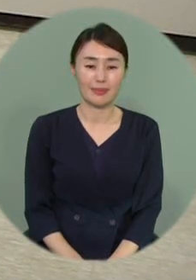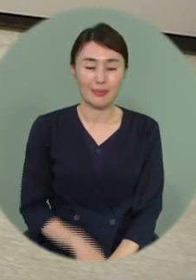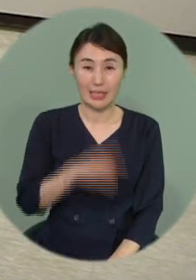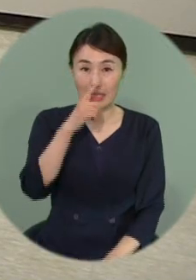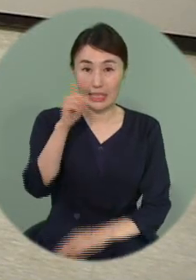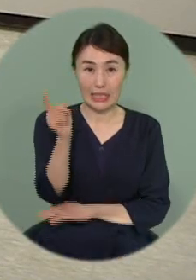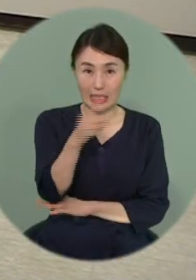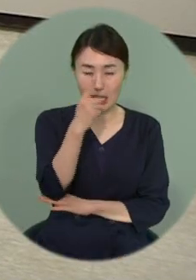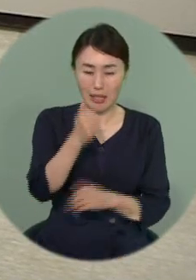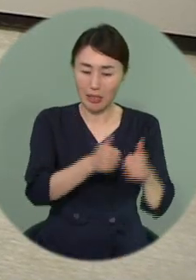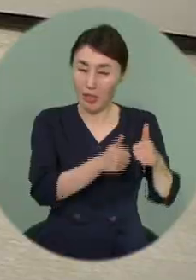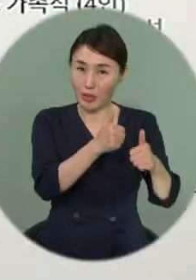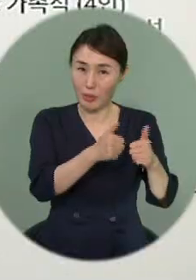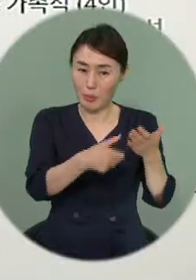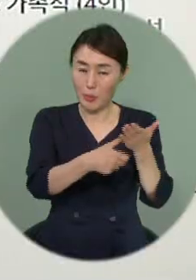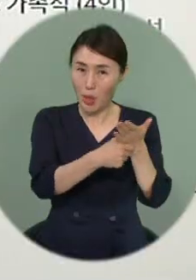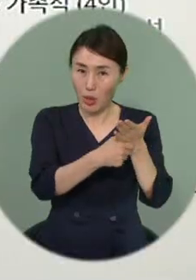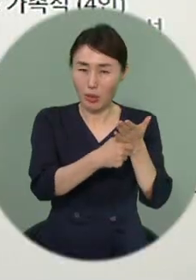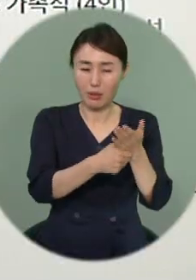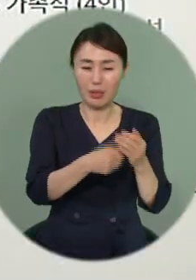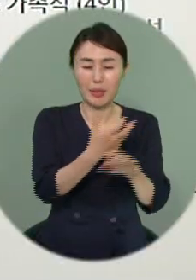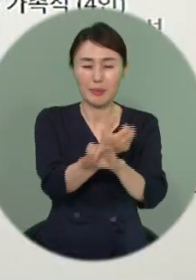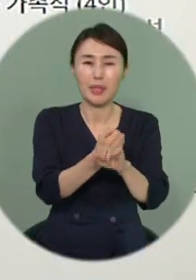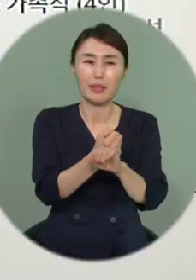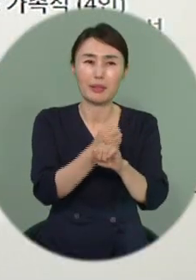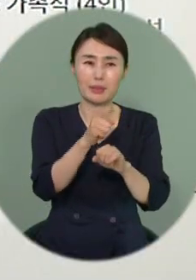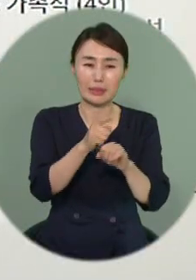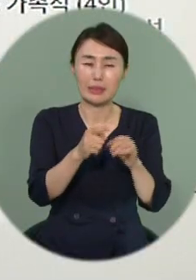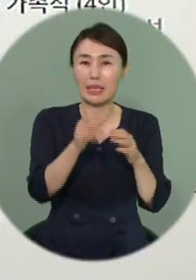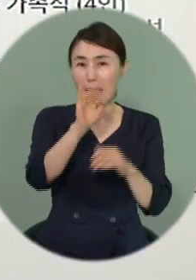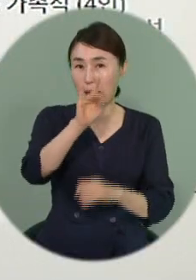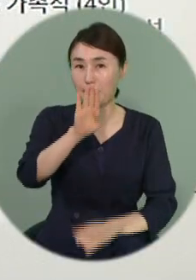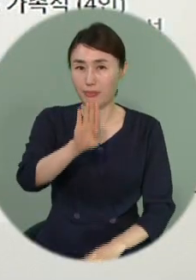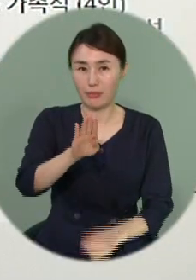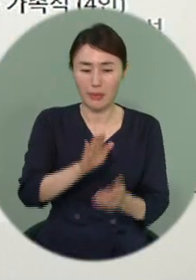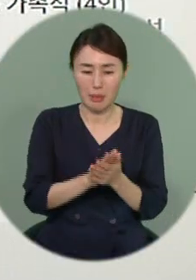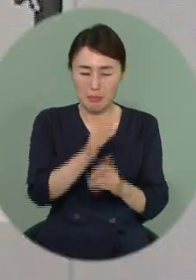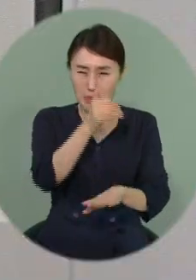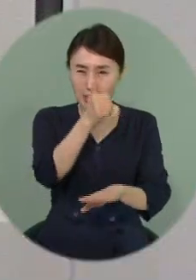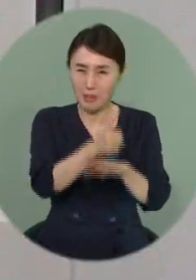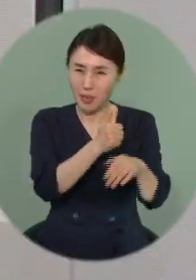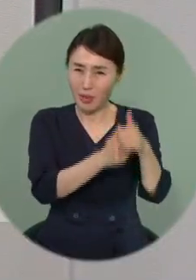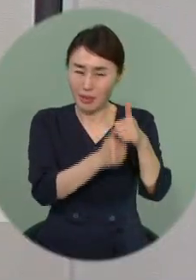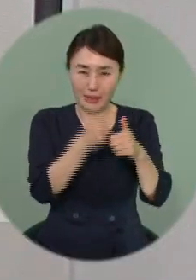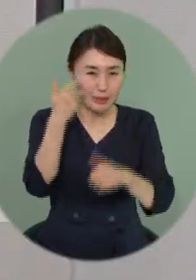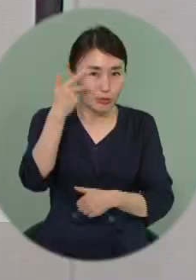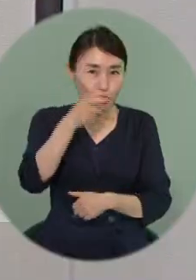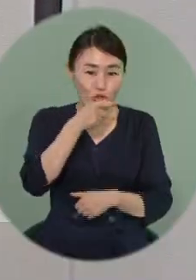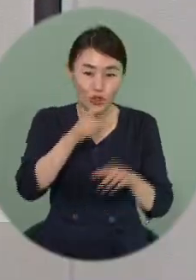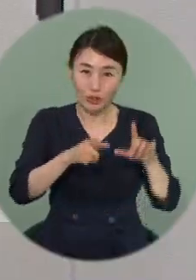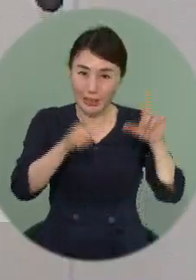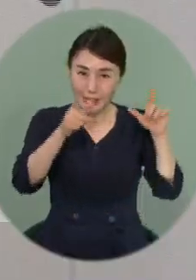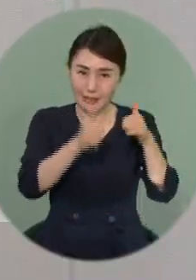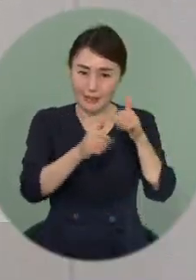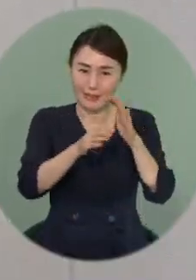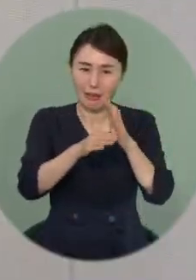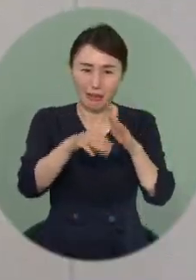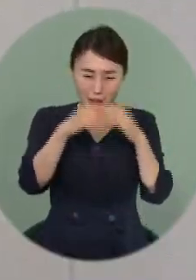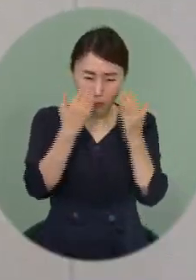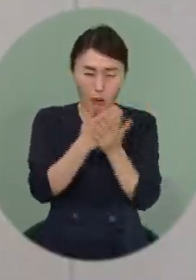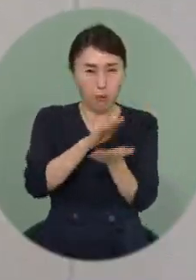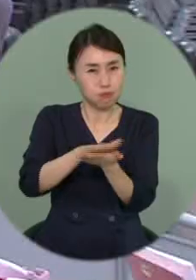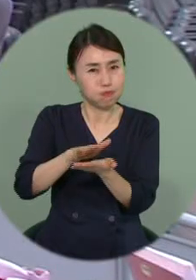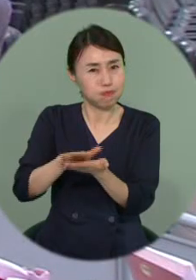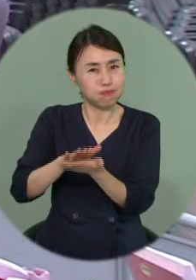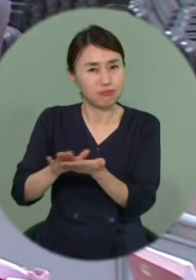기아 타이거즈 경기 표를 예매하는 사이트입니다 이번 시즌 마지막 홈경기인 다음 주 수요일 경기까지 모두